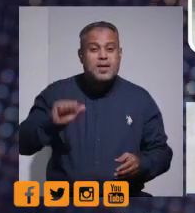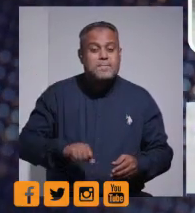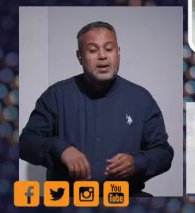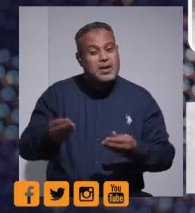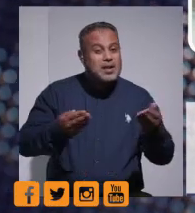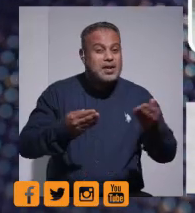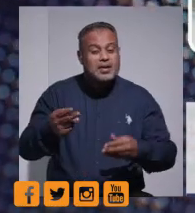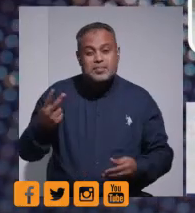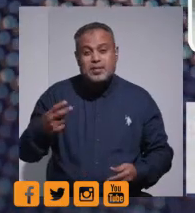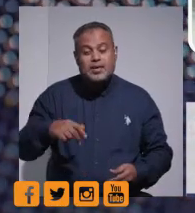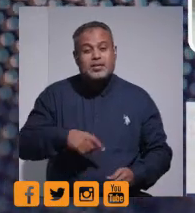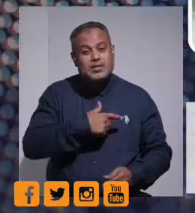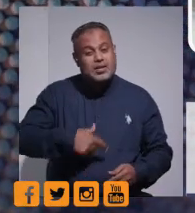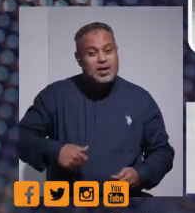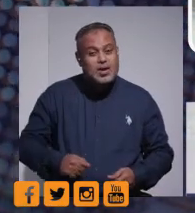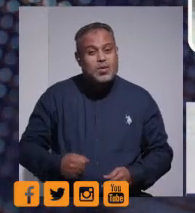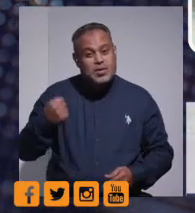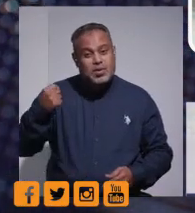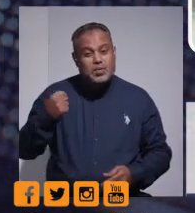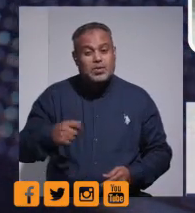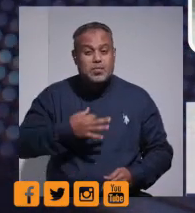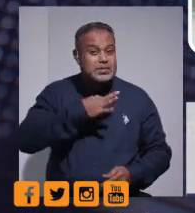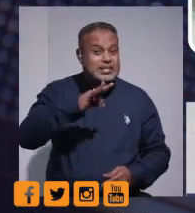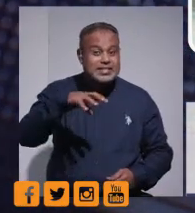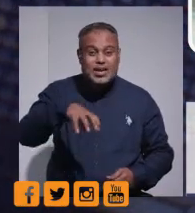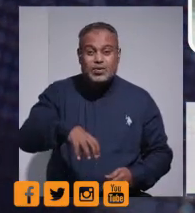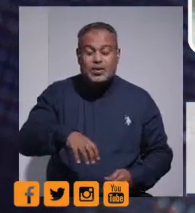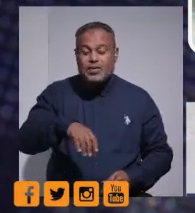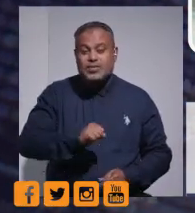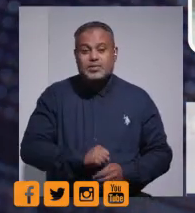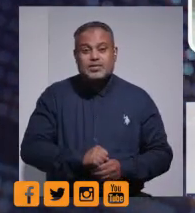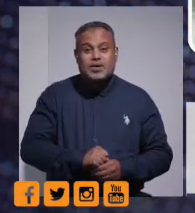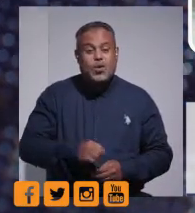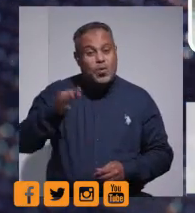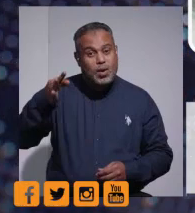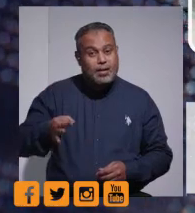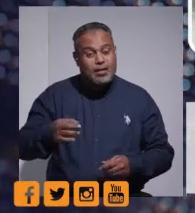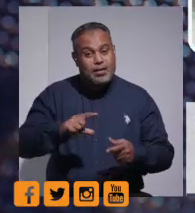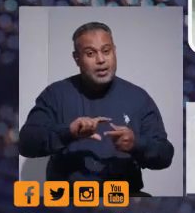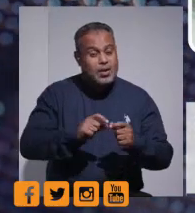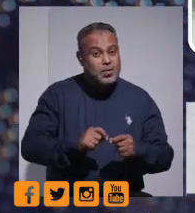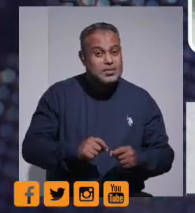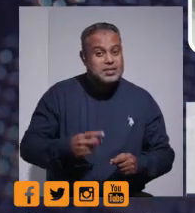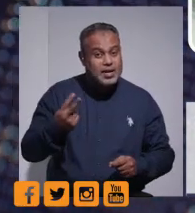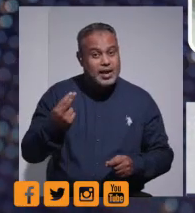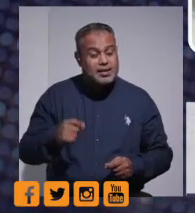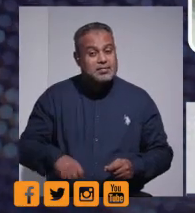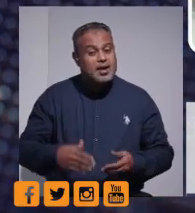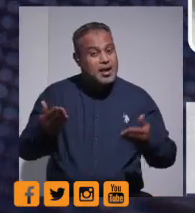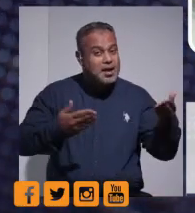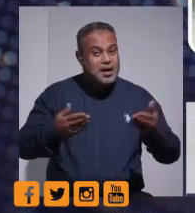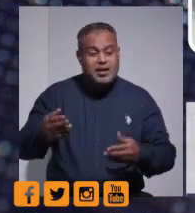وسبل تعزيزها ومستجدات الاوضاع في المنطقه واكد الوزيران على مكانه العلاقات الاخويه